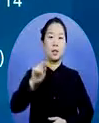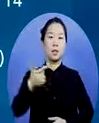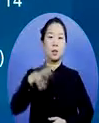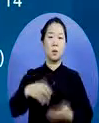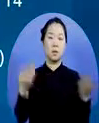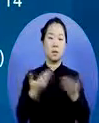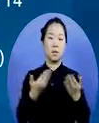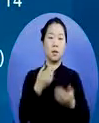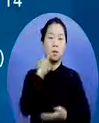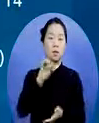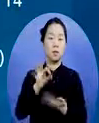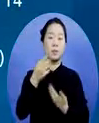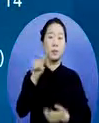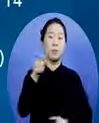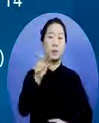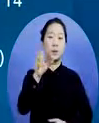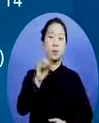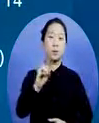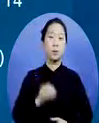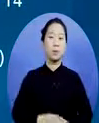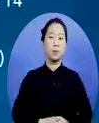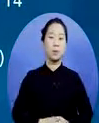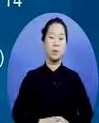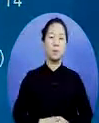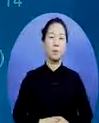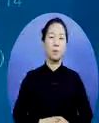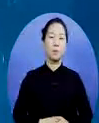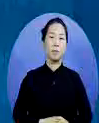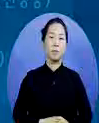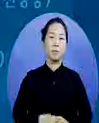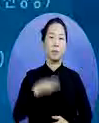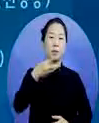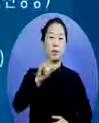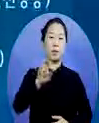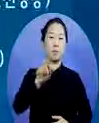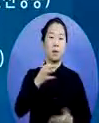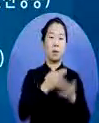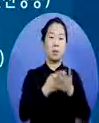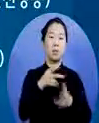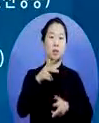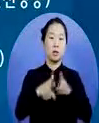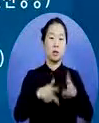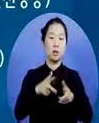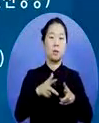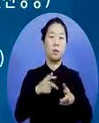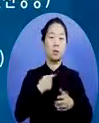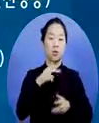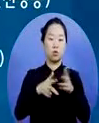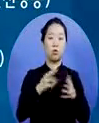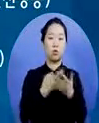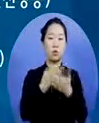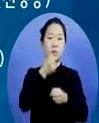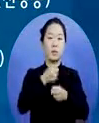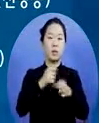에서 근무하게 되며 월급 150만원 선해 임금이 적용됩니다 대명 유리 산업에서 복층 유리 생산직 을